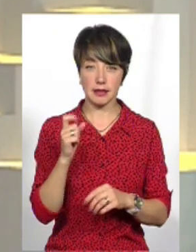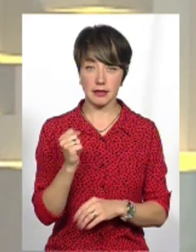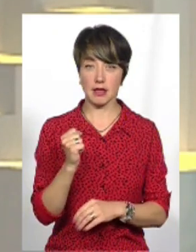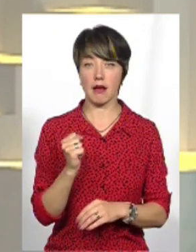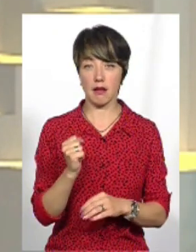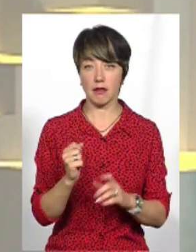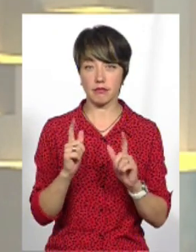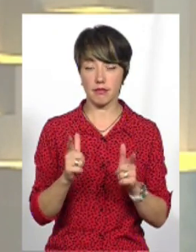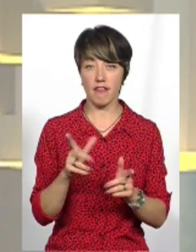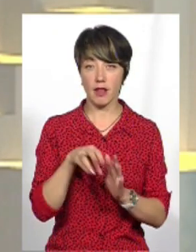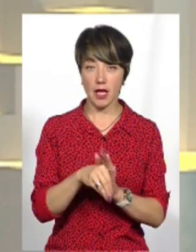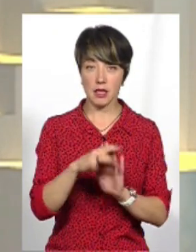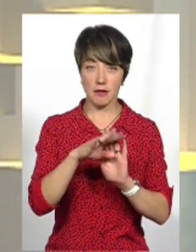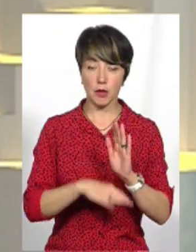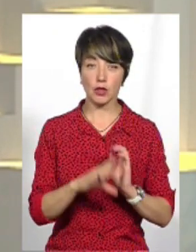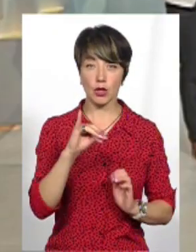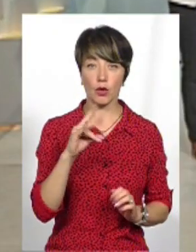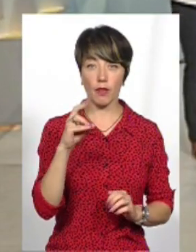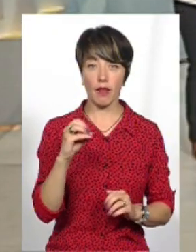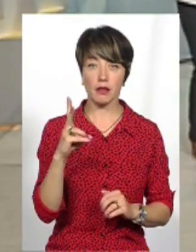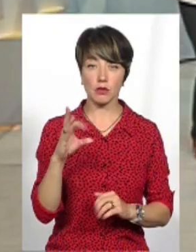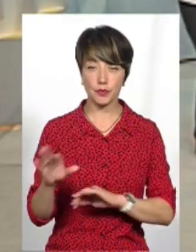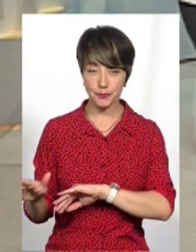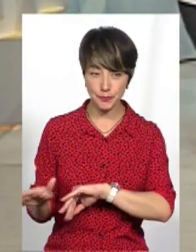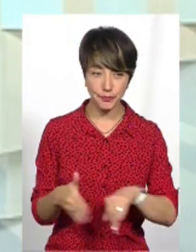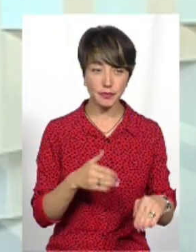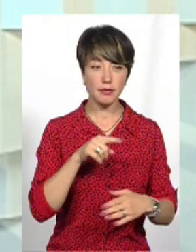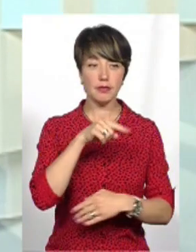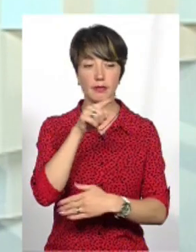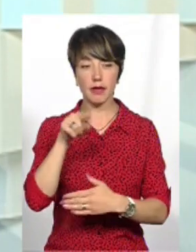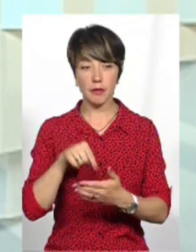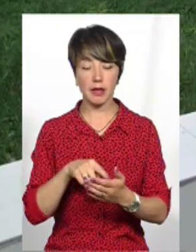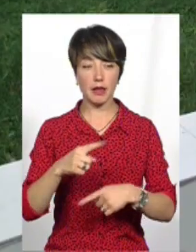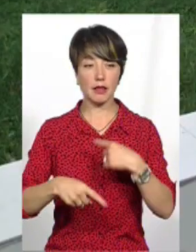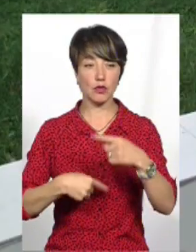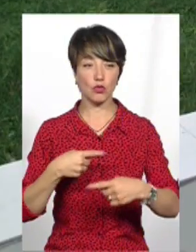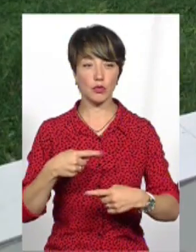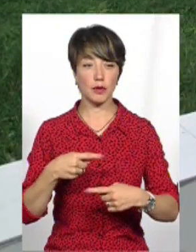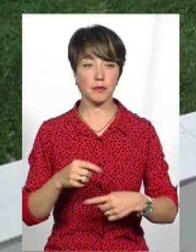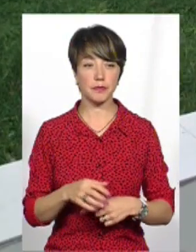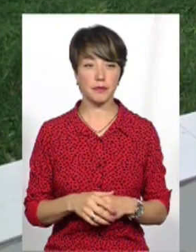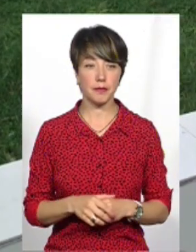внесення каньйону до ЮНЕСКО. Прошу, наступне питання.